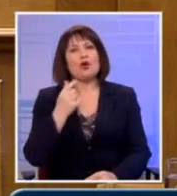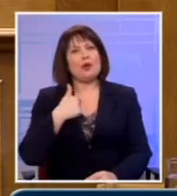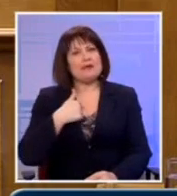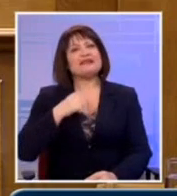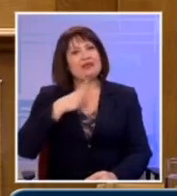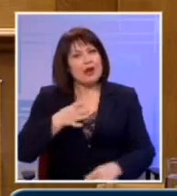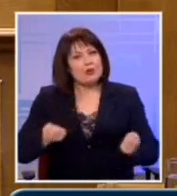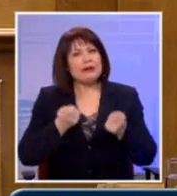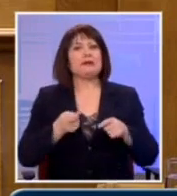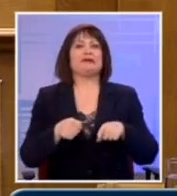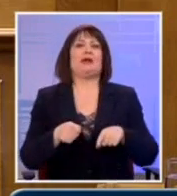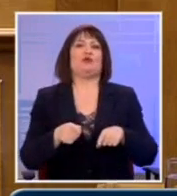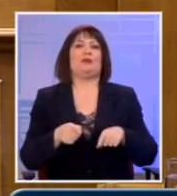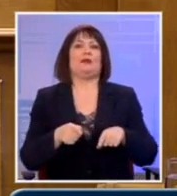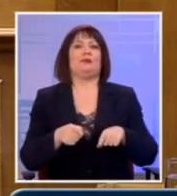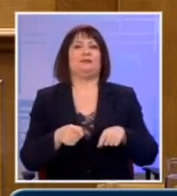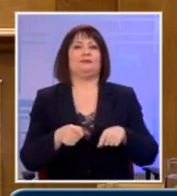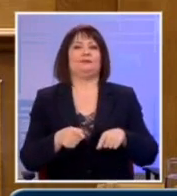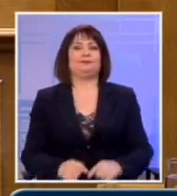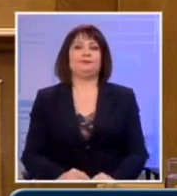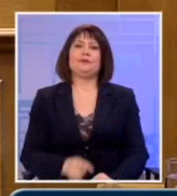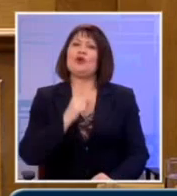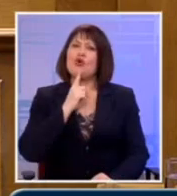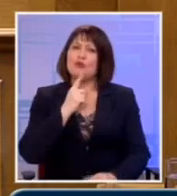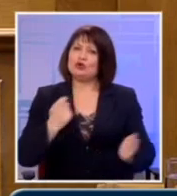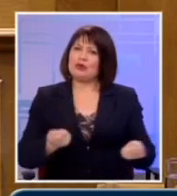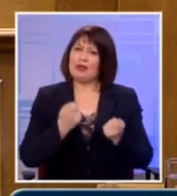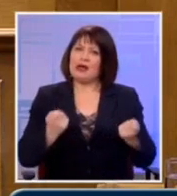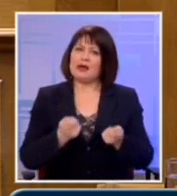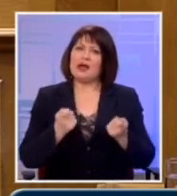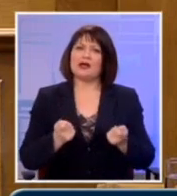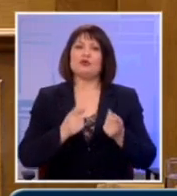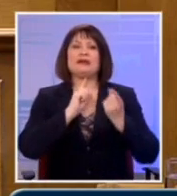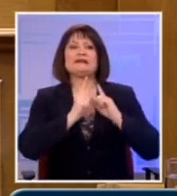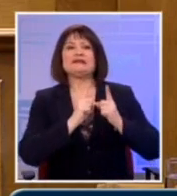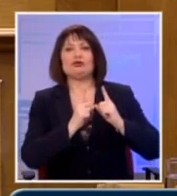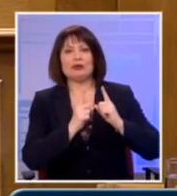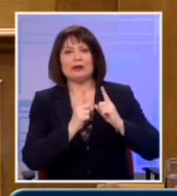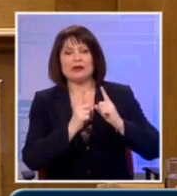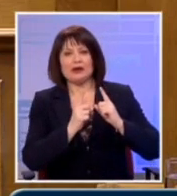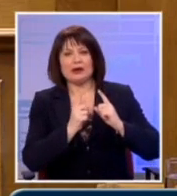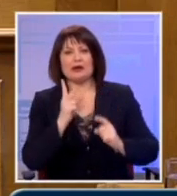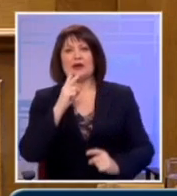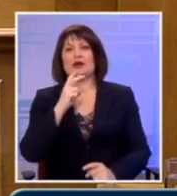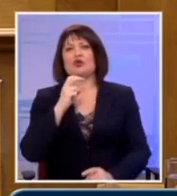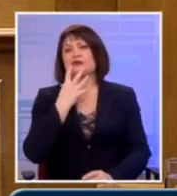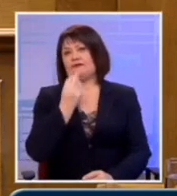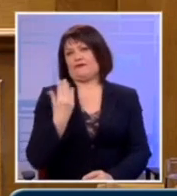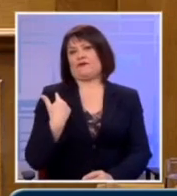να τις υλοποιήσουμε. Όπως θα υλοποιήσουμε και τη συμφωνία της 20ης του